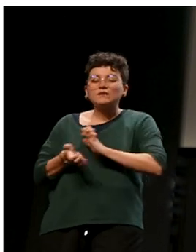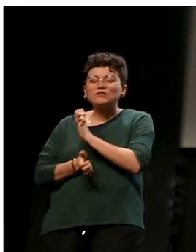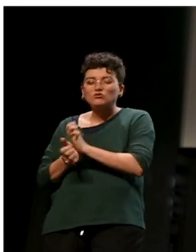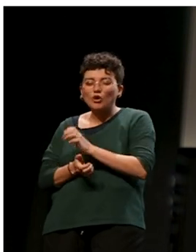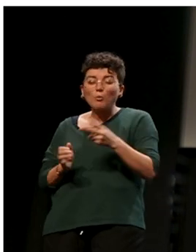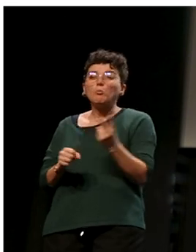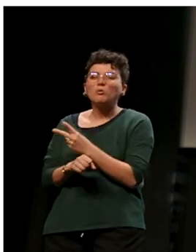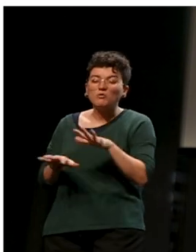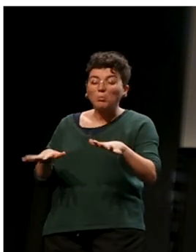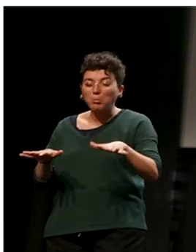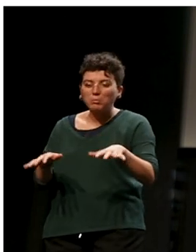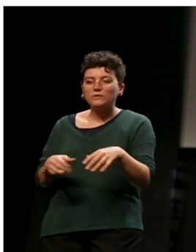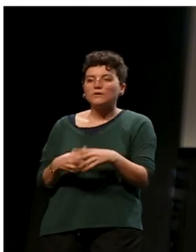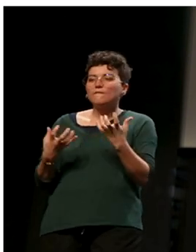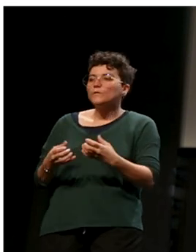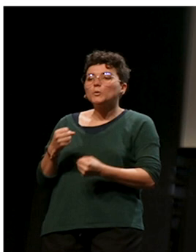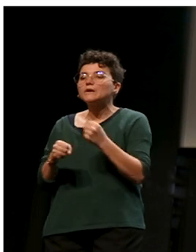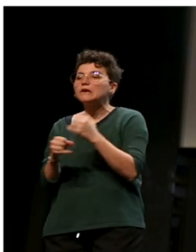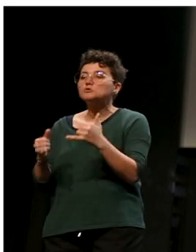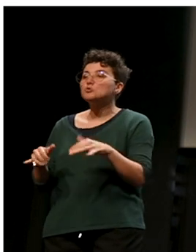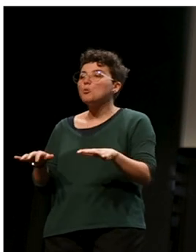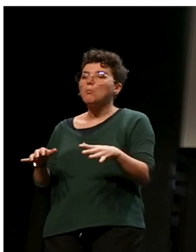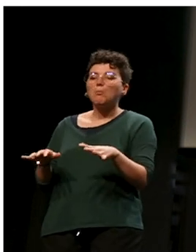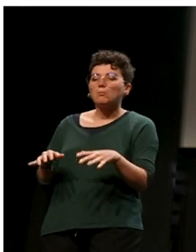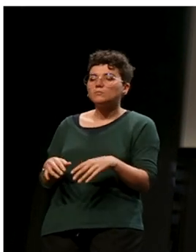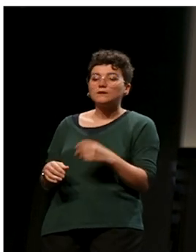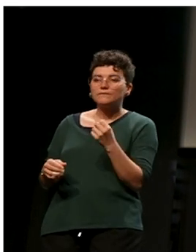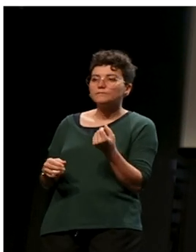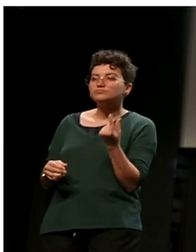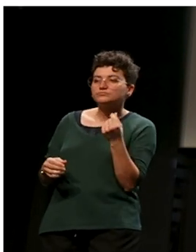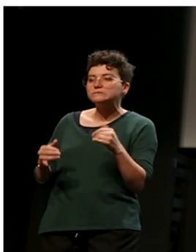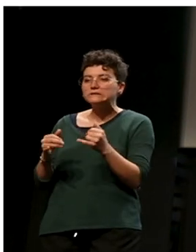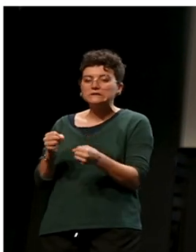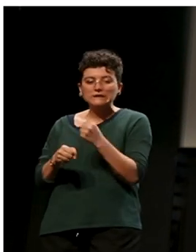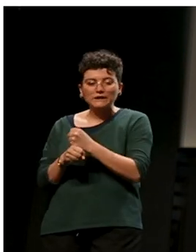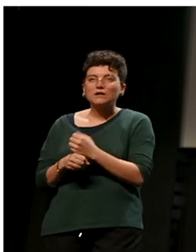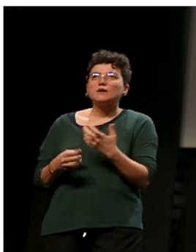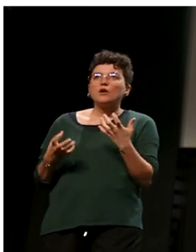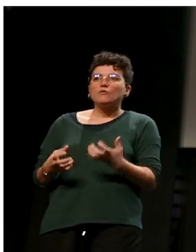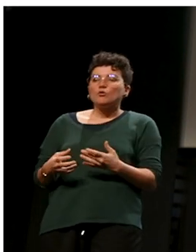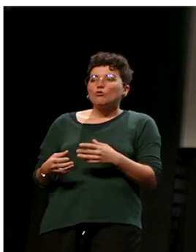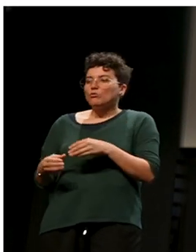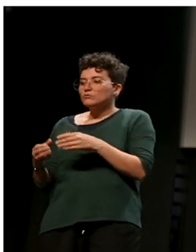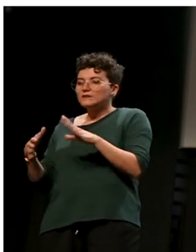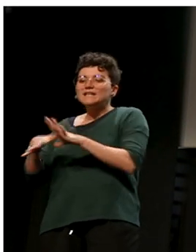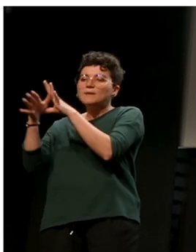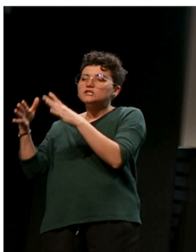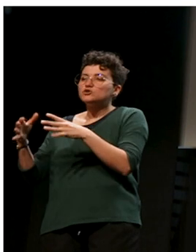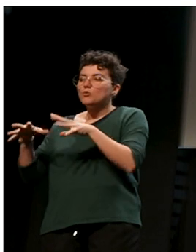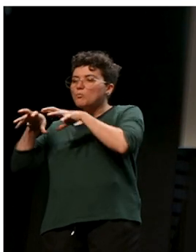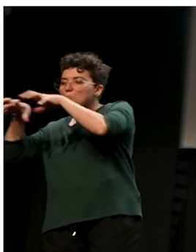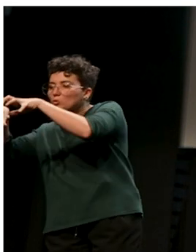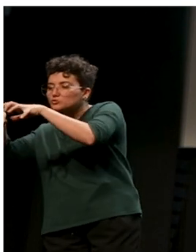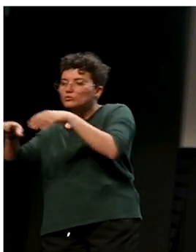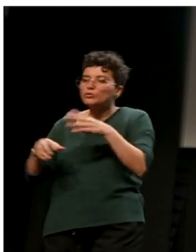qui voudrait faire un jeu rapidos et qui aurait besoin d'une couve et il veut qu'il y ait un monstre et un humain. Ok, il